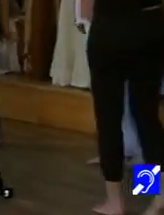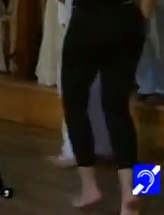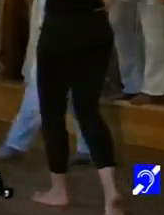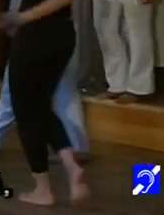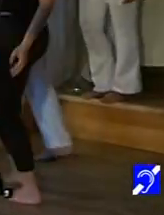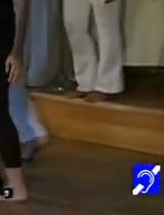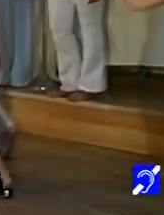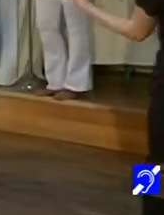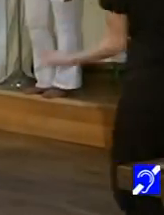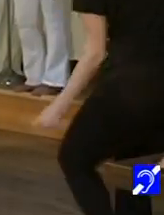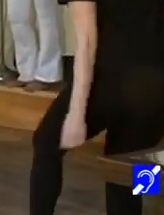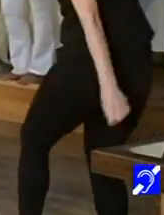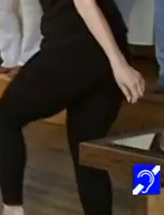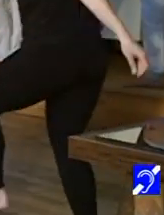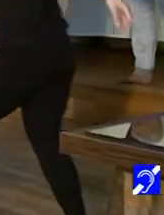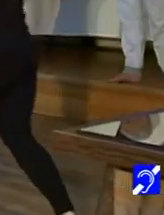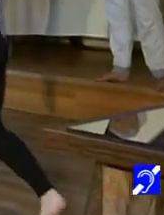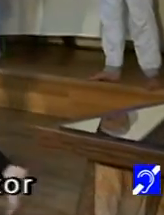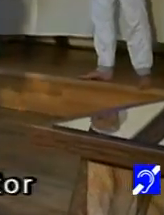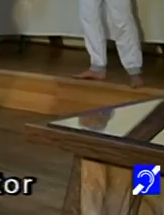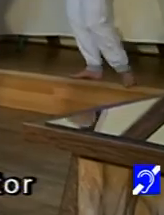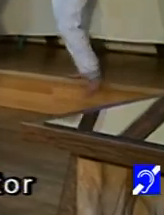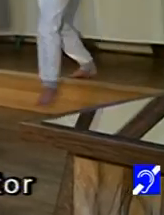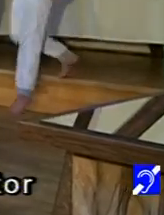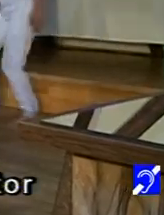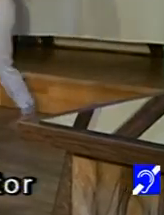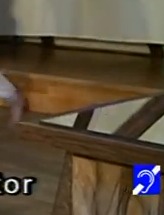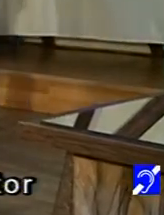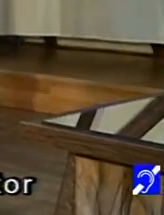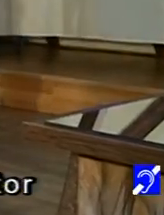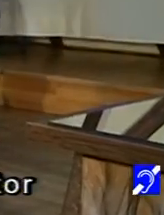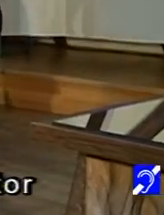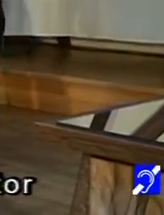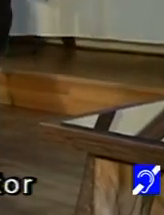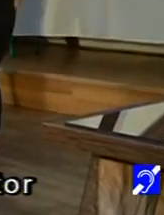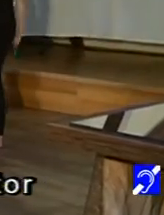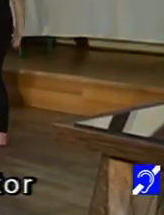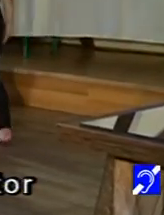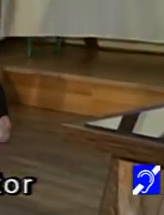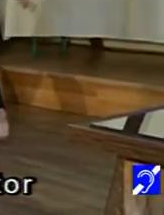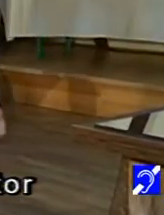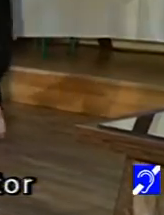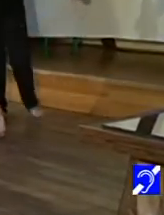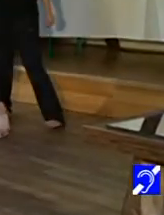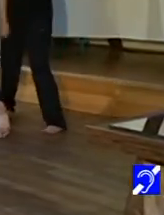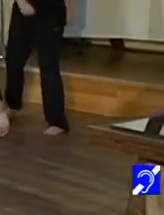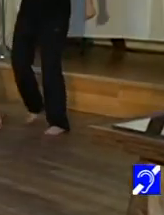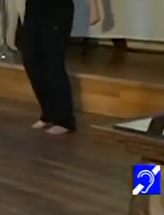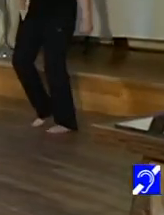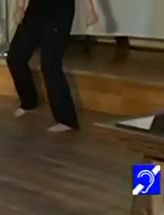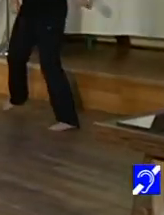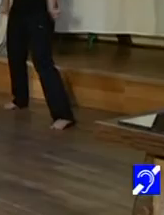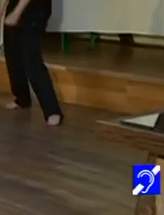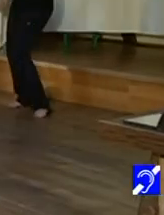wann gibt es die Sommerakademie? Wer nimmt hier teil und wer kann in Zukunft auch teilnehmen? Die Sommerakademie